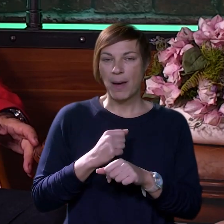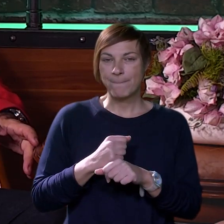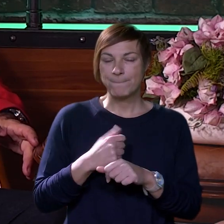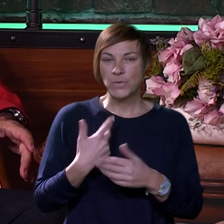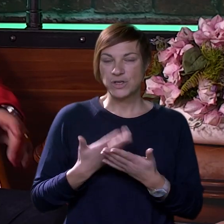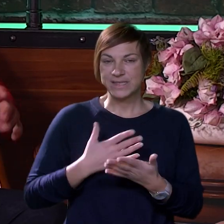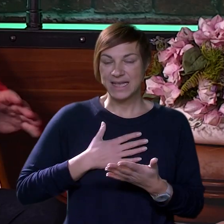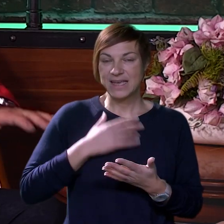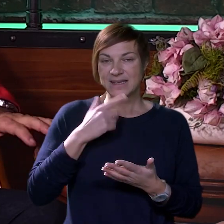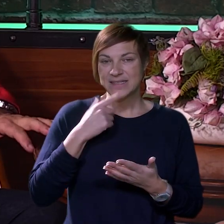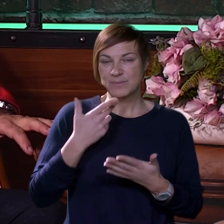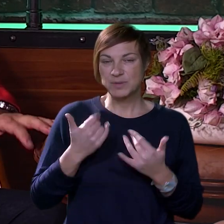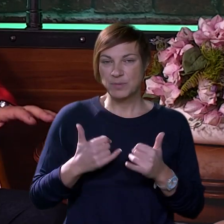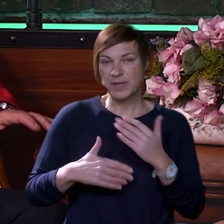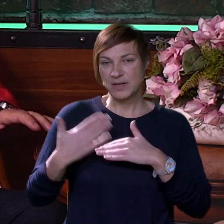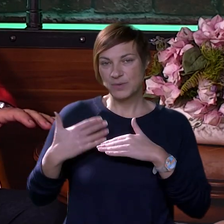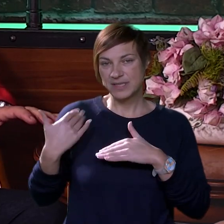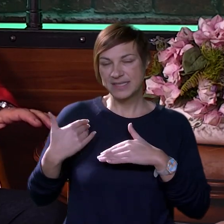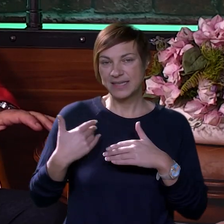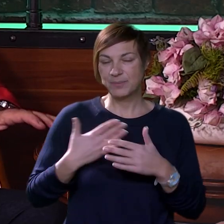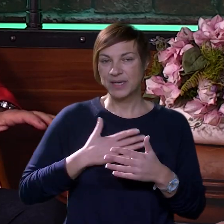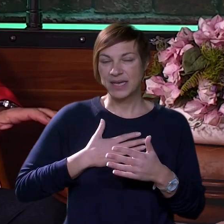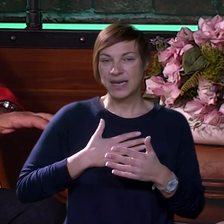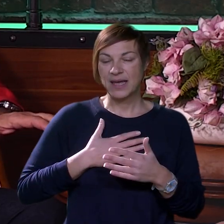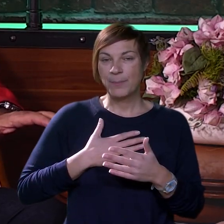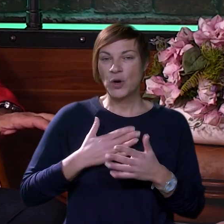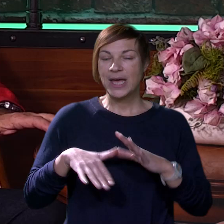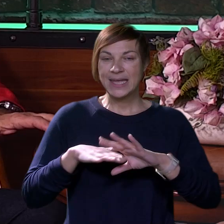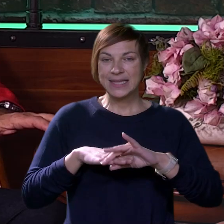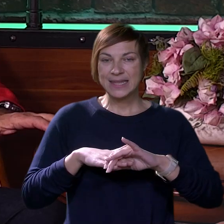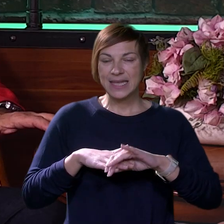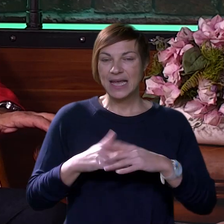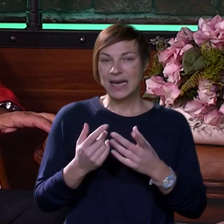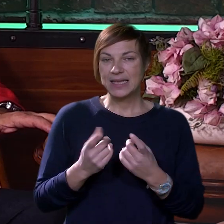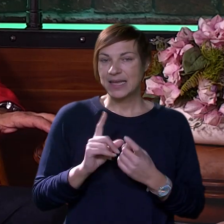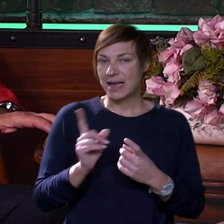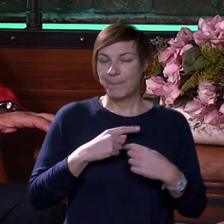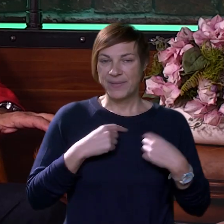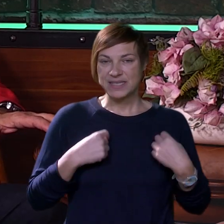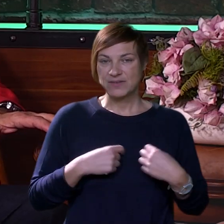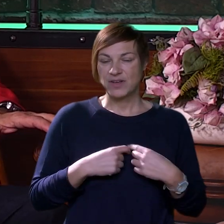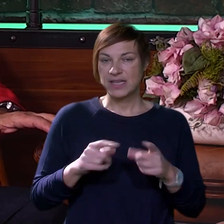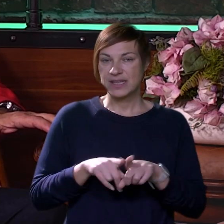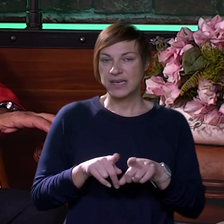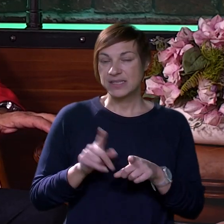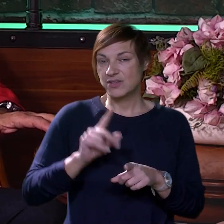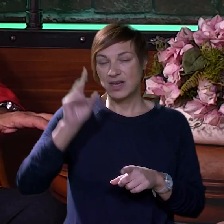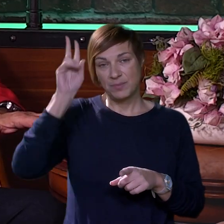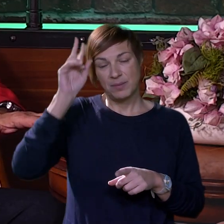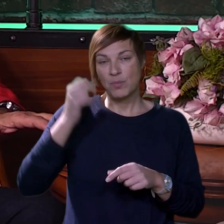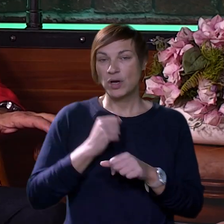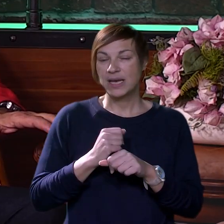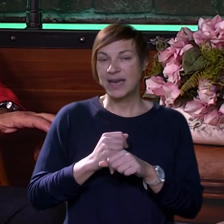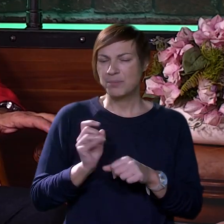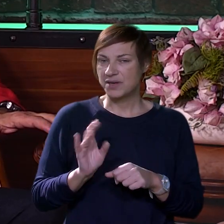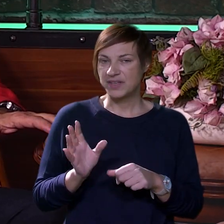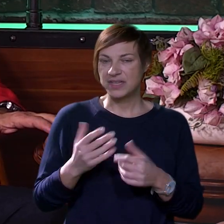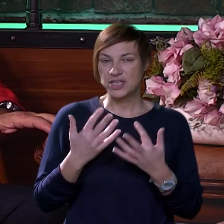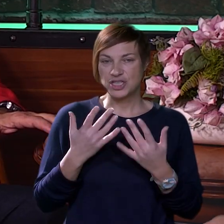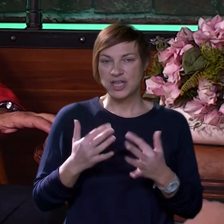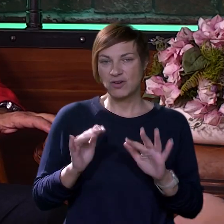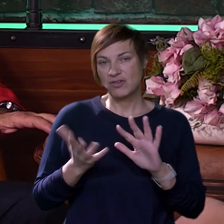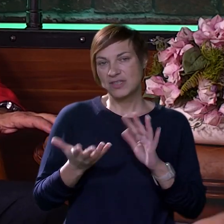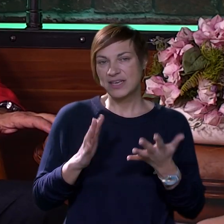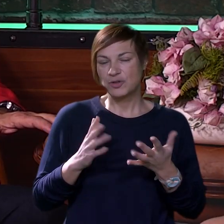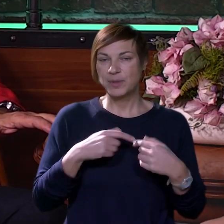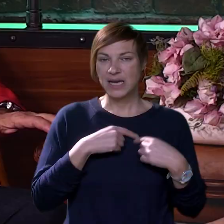i ja sam spomenuo sad prije moje djelatnike, ali bez volontera mi isto ne bi mogli napraviti ništa. Znači,